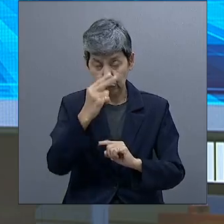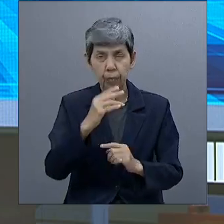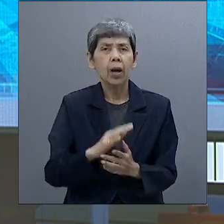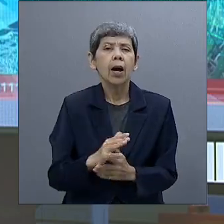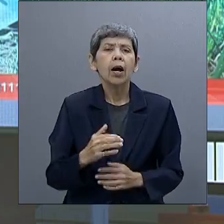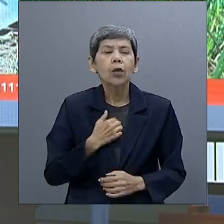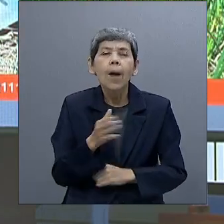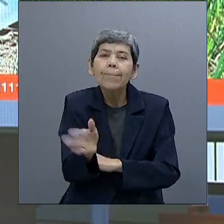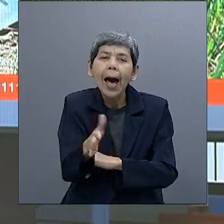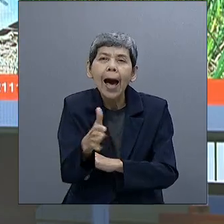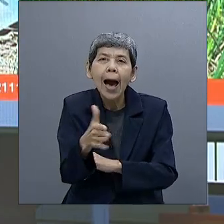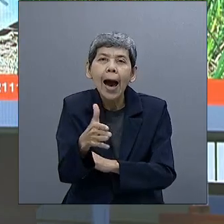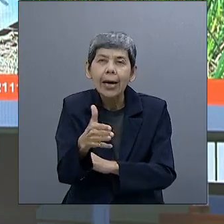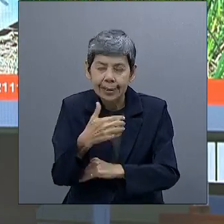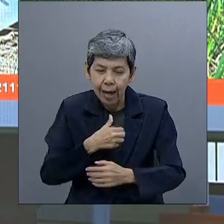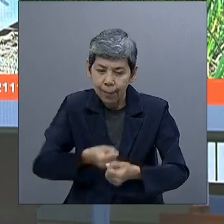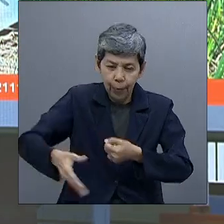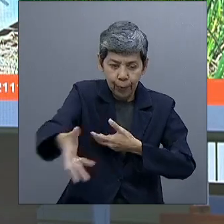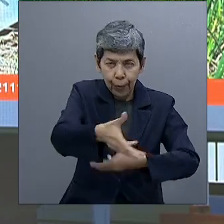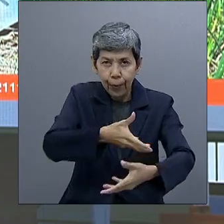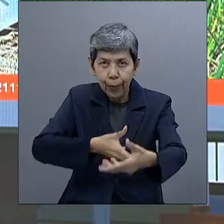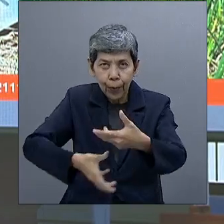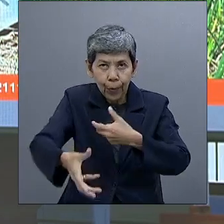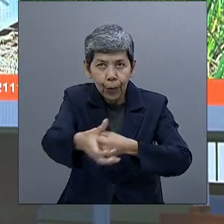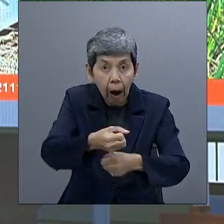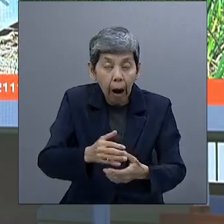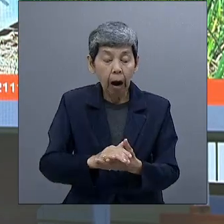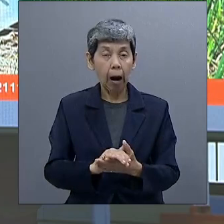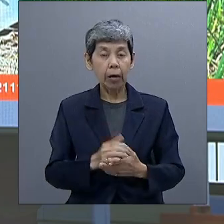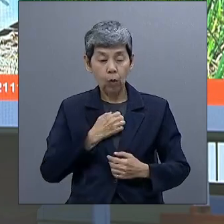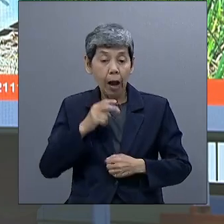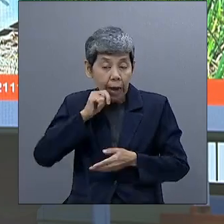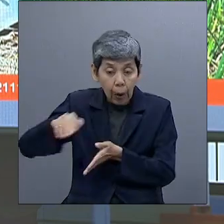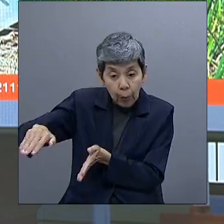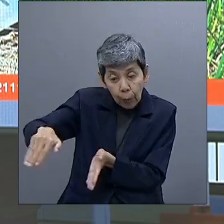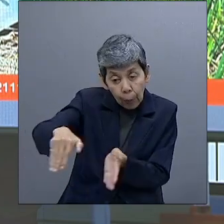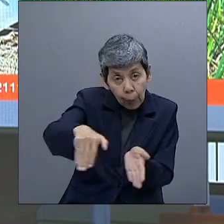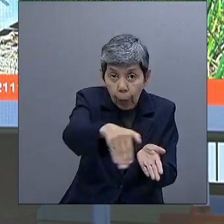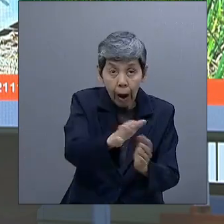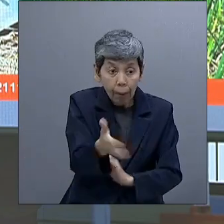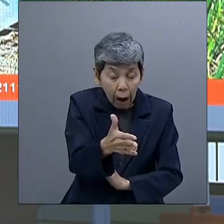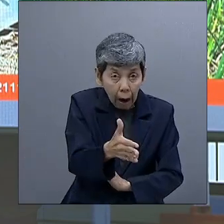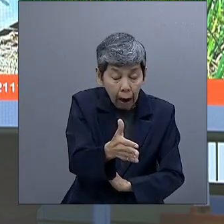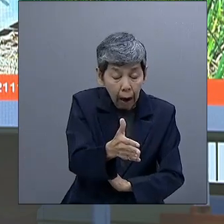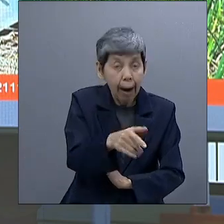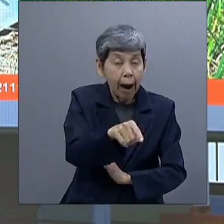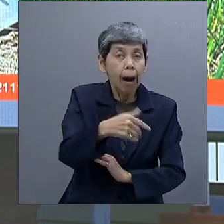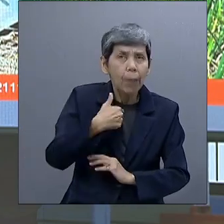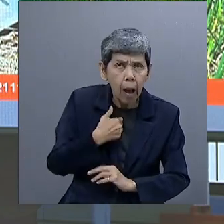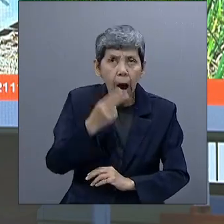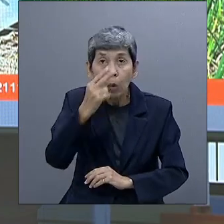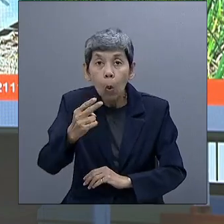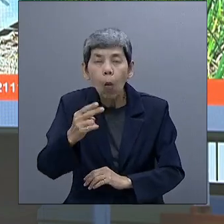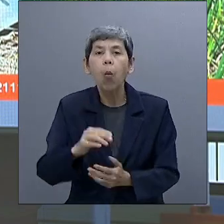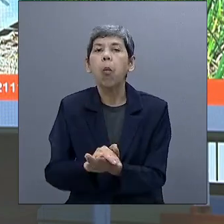ไปหาปลาก็อยากจะได้ปลาตัวใหญ่ถูกต้องไหมคะแต่จะเกิดอะไรขึ้นถ้าในหนองน้ำนั้นไม่ได้มีเฉพาะปลาตัวใหญ่อย่างเดียวค่ะนี่เลย